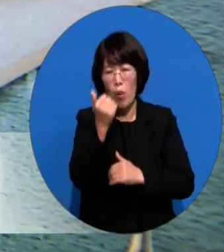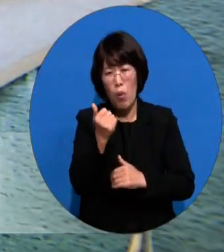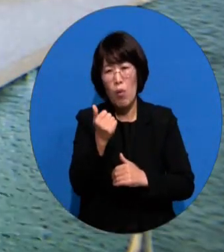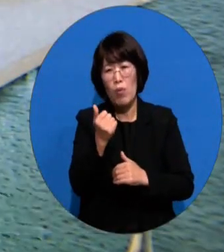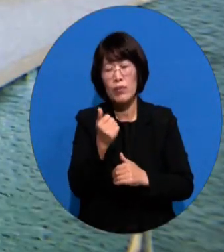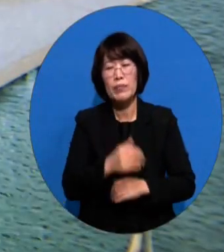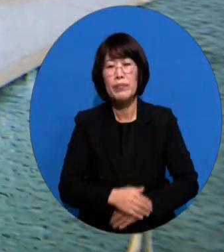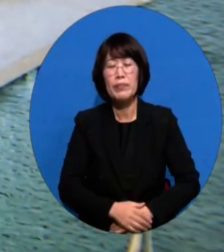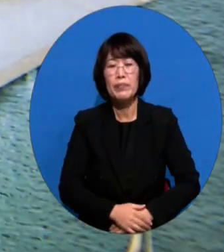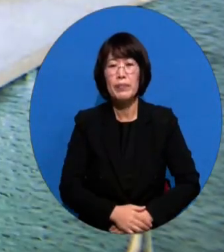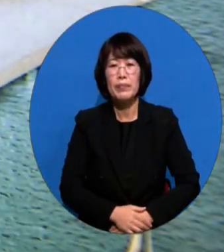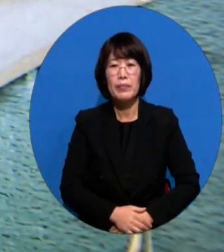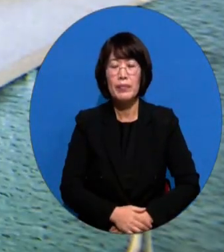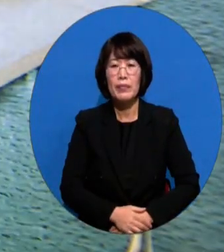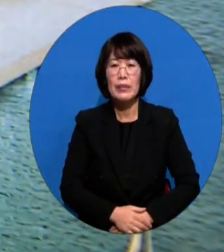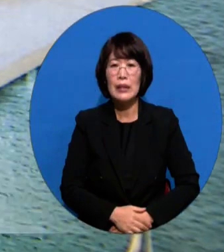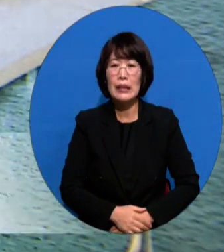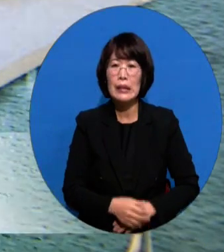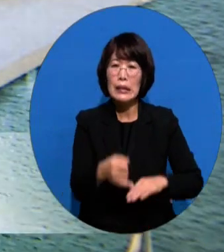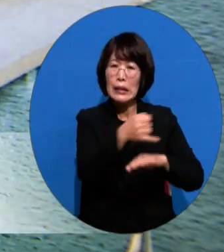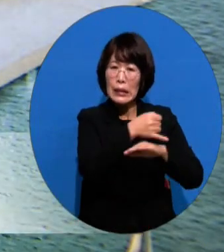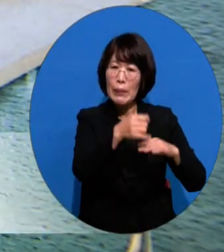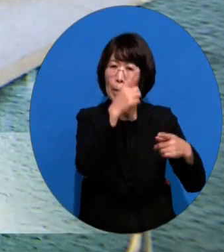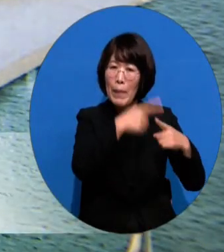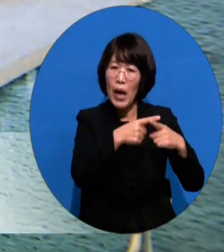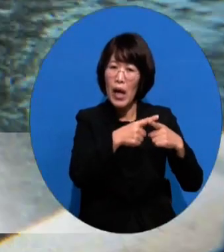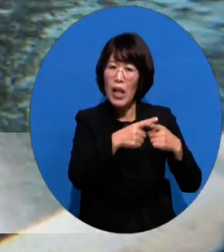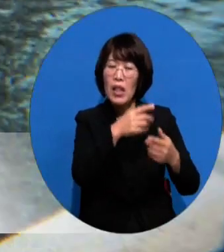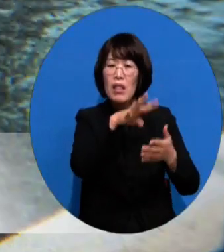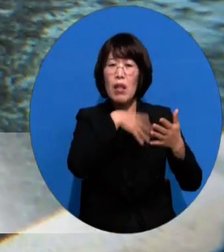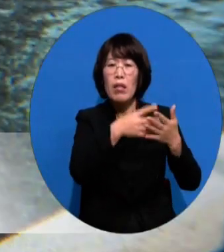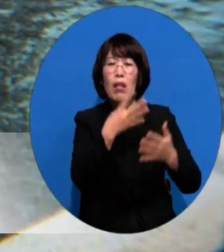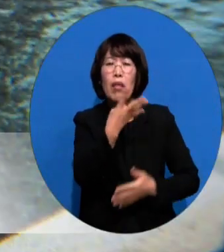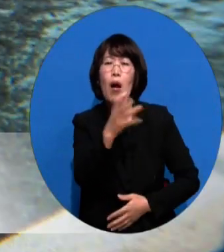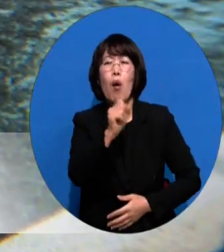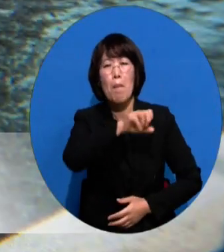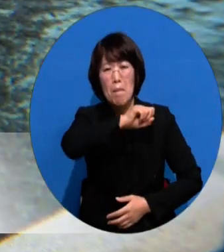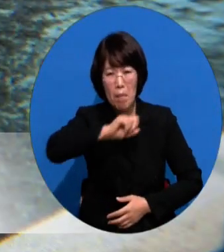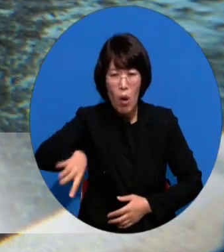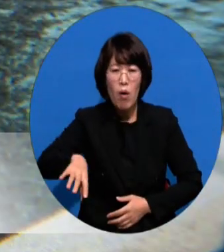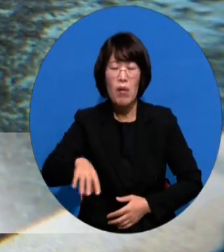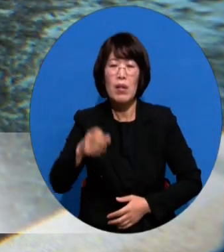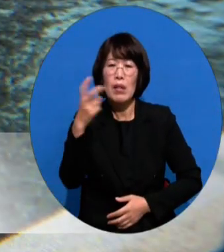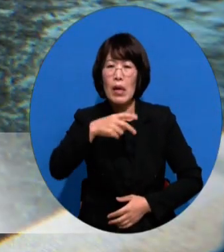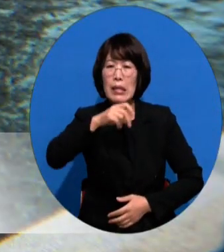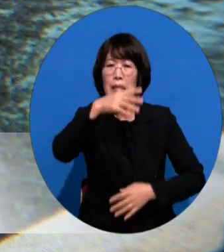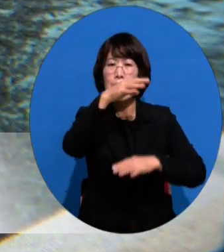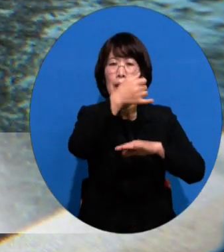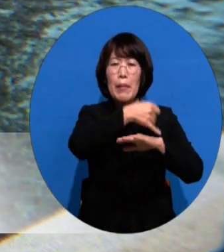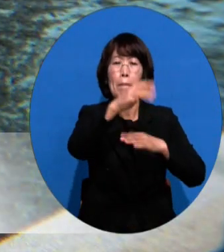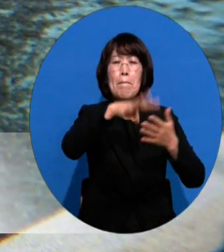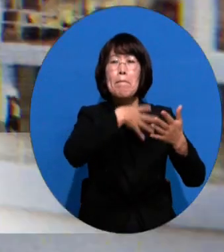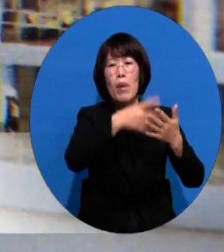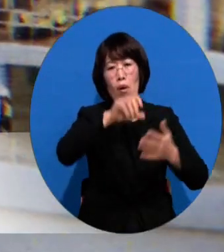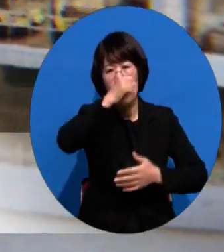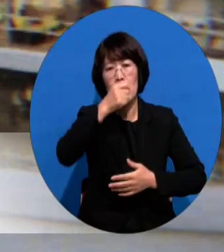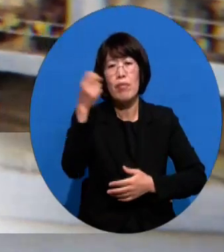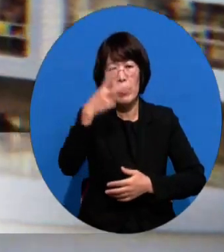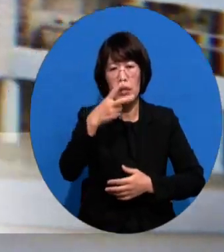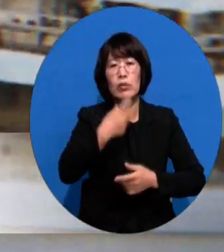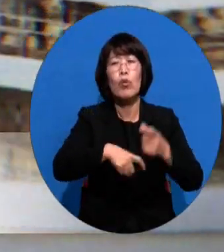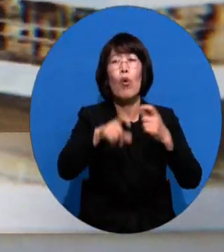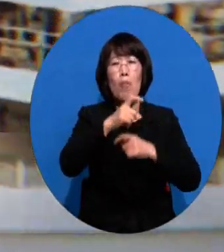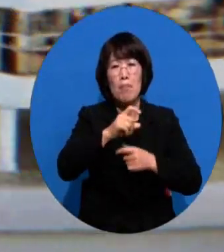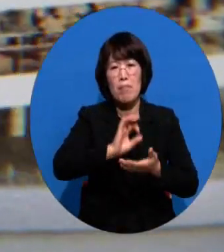하게 됐습니다. 그리다가만 4억 원짜리 설계가 쓸모없게 되면서 설계 용역 등에 쓸 예산을